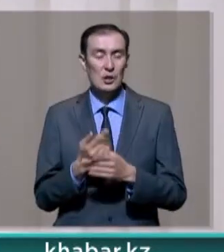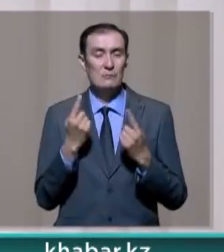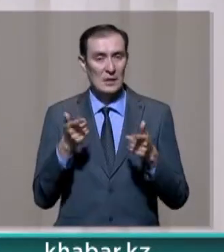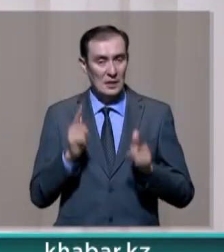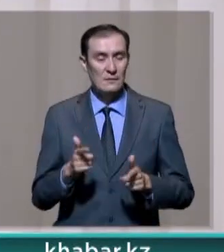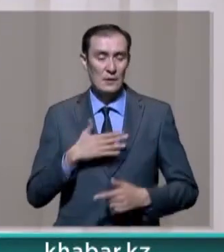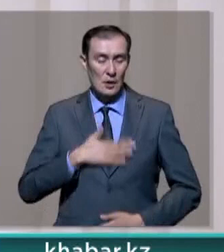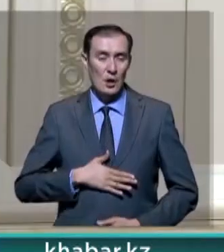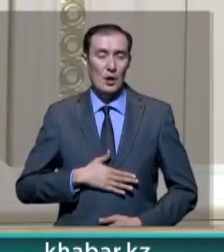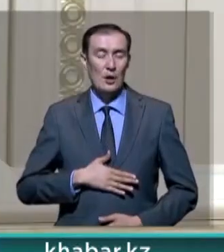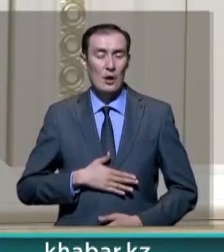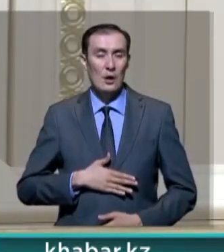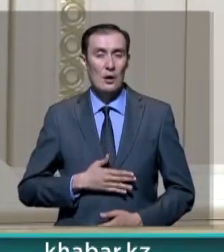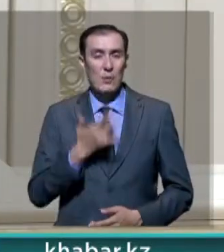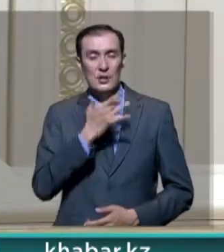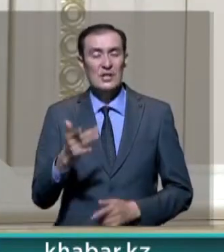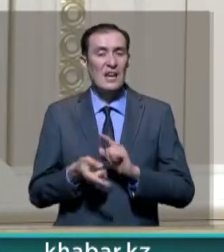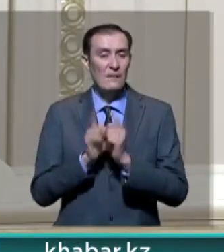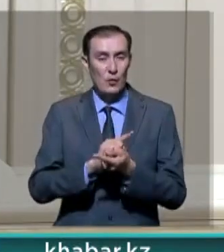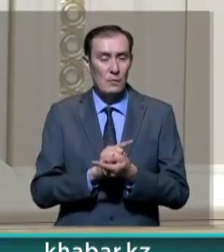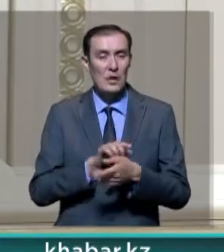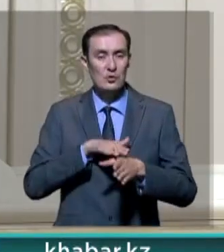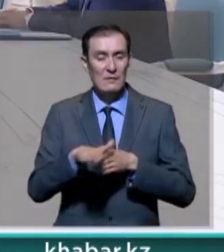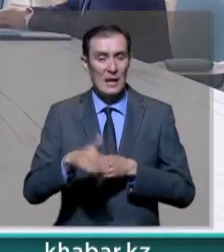реформ осуществляемых под руководством касым-жомарт это к его